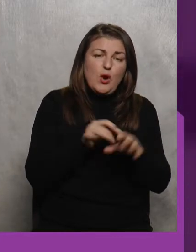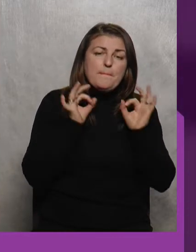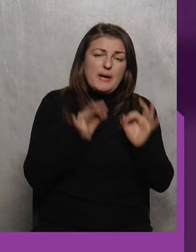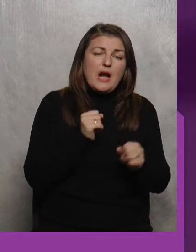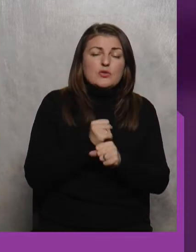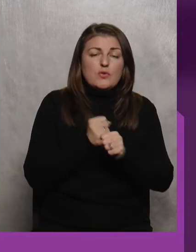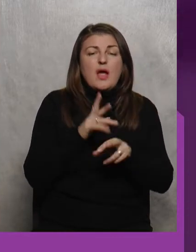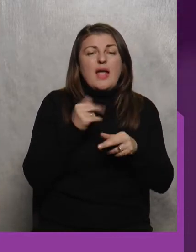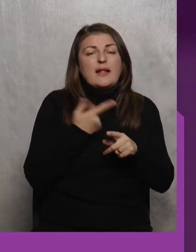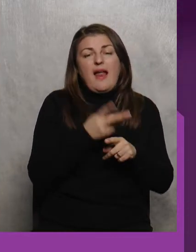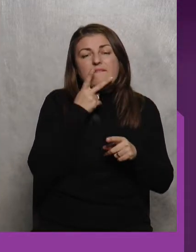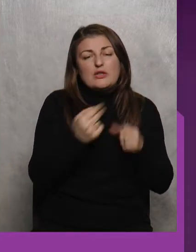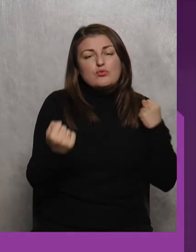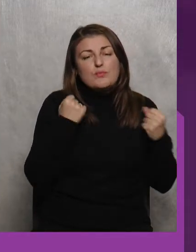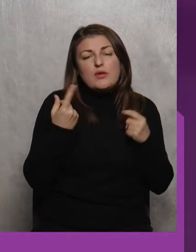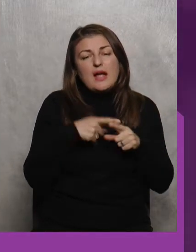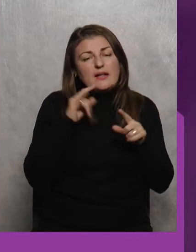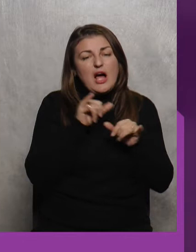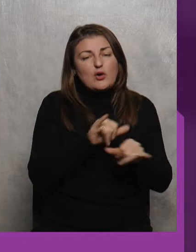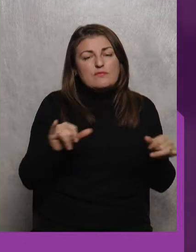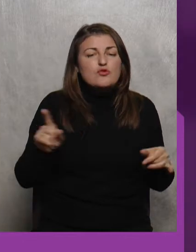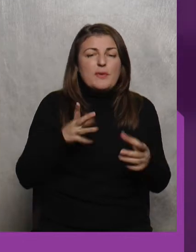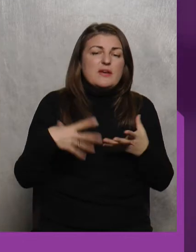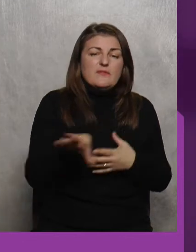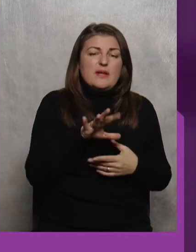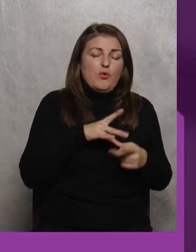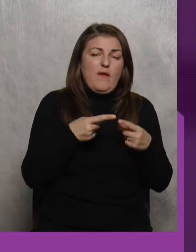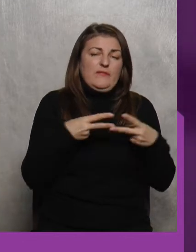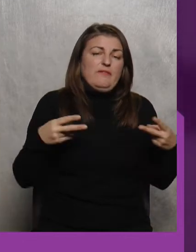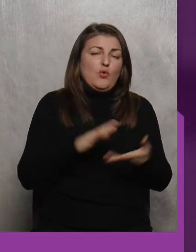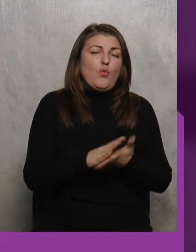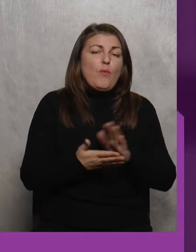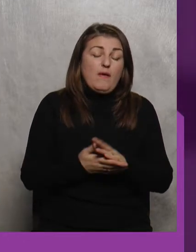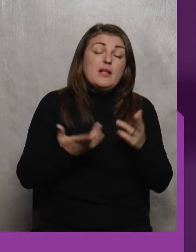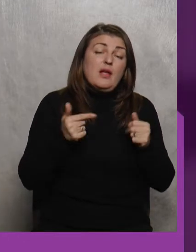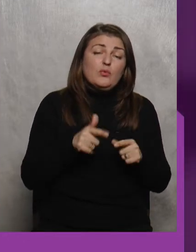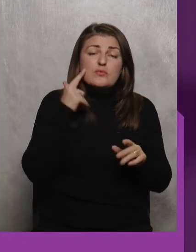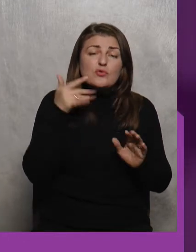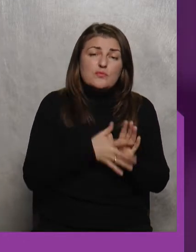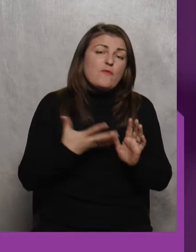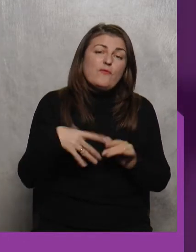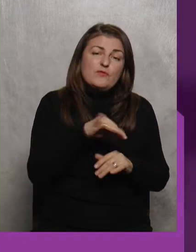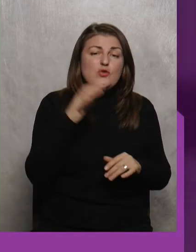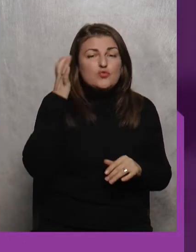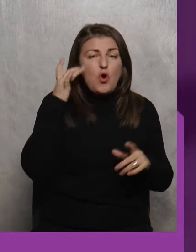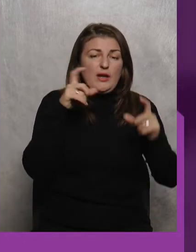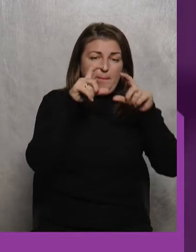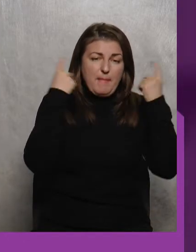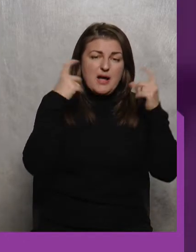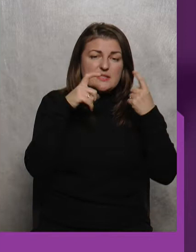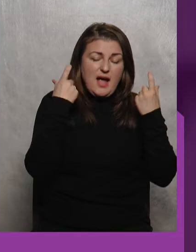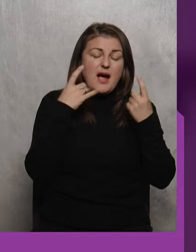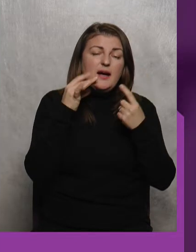правильно зроблено як для виду спорту, так і для розвитку, щоб всі були в рівних умовах. Ну так, тут зрозуміло, всі у чорних масках,